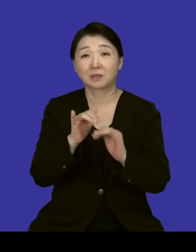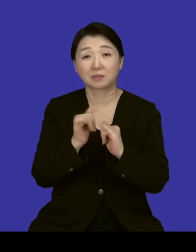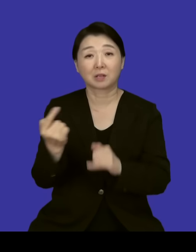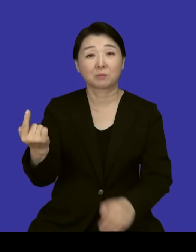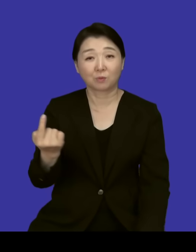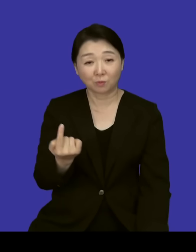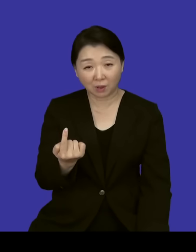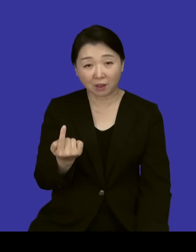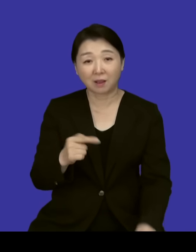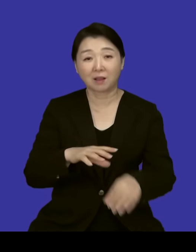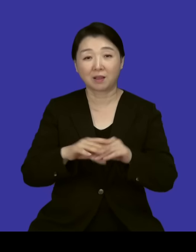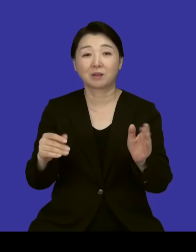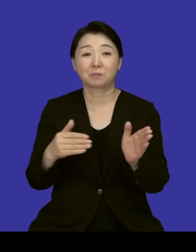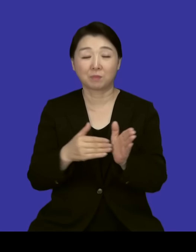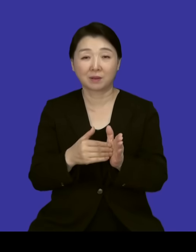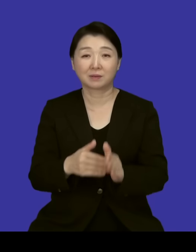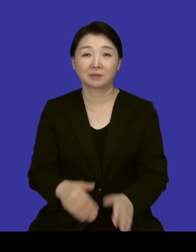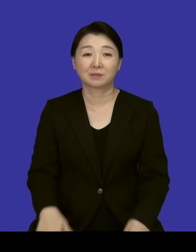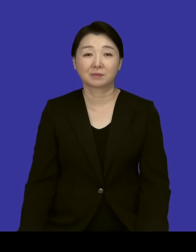나타나서 어떻게 해결이 됐어요.